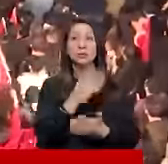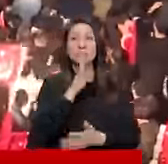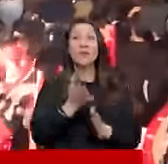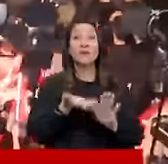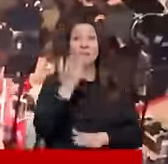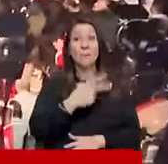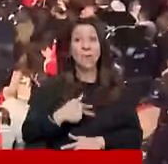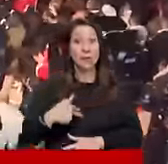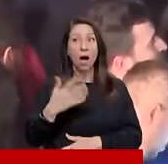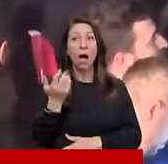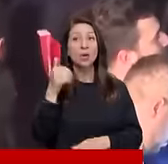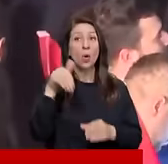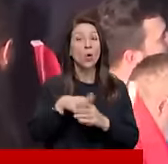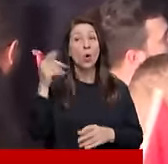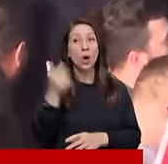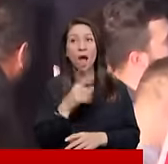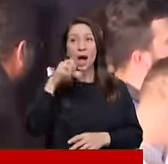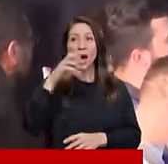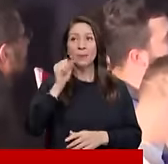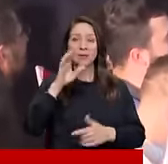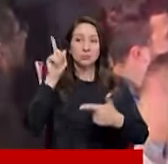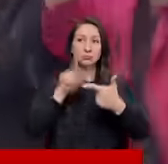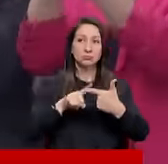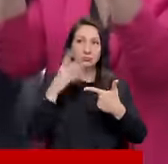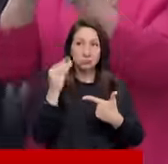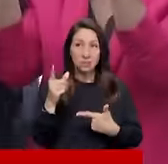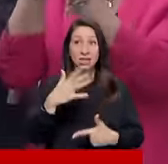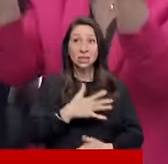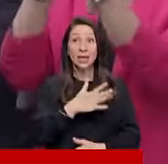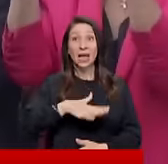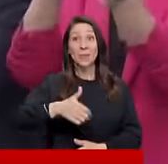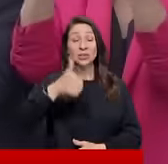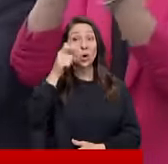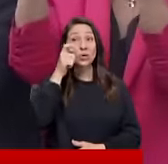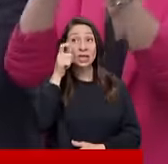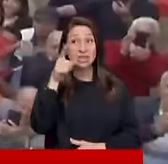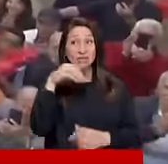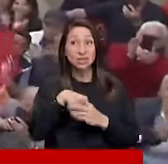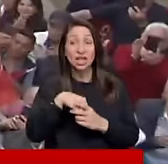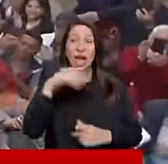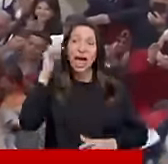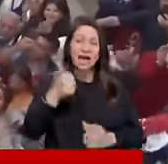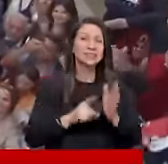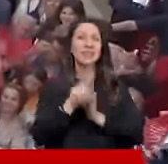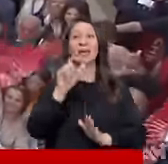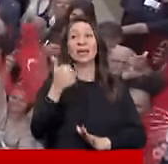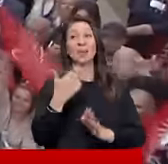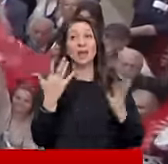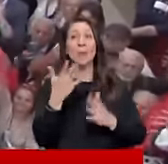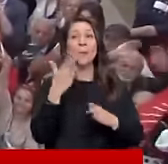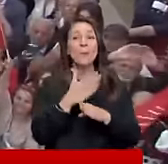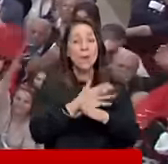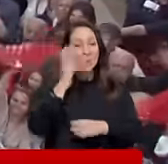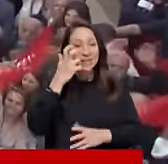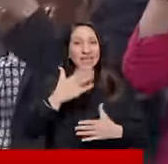üzerinde belediye aldığı oy oranıyla AK Parti'yi geride bıraktı. CHP Genel Başkanı Özgür Özel için her zafer kıymetli ama